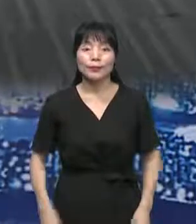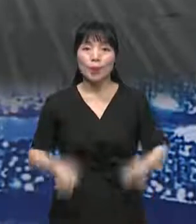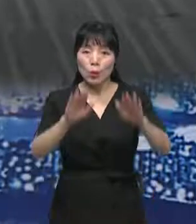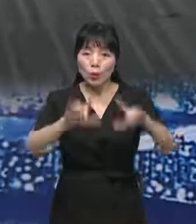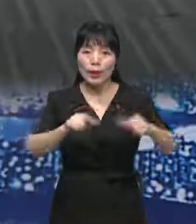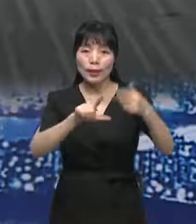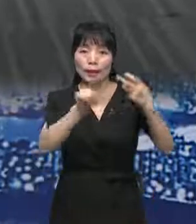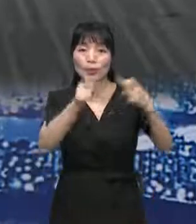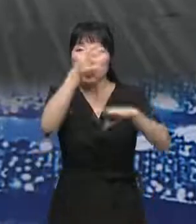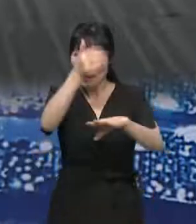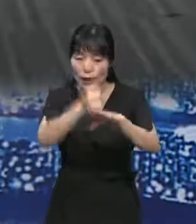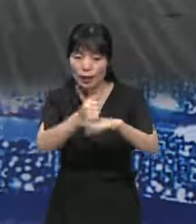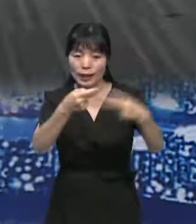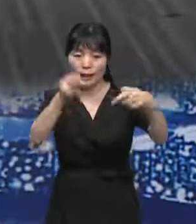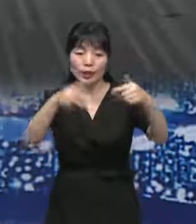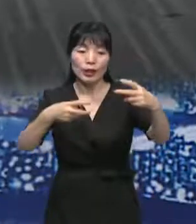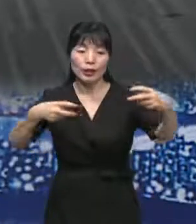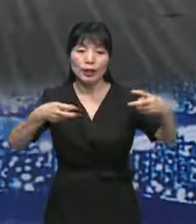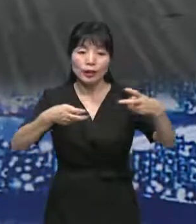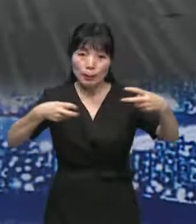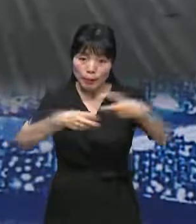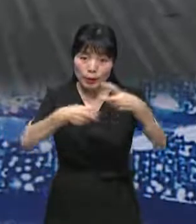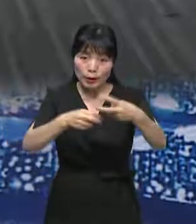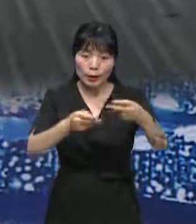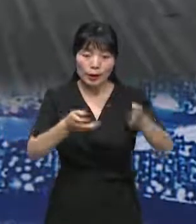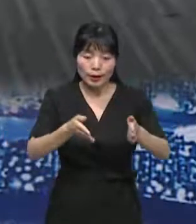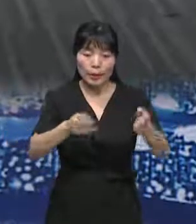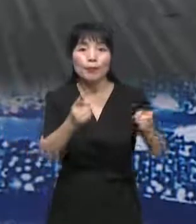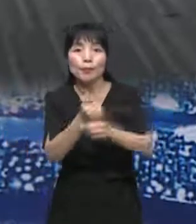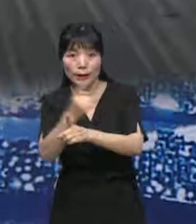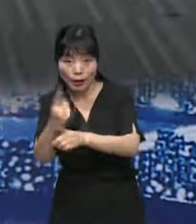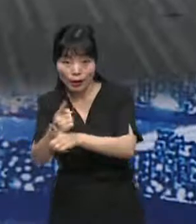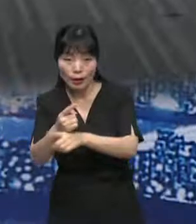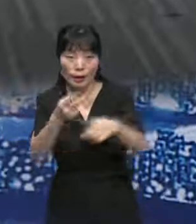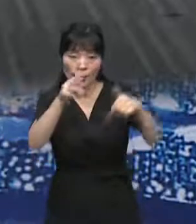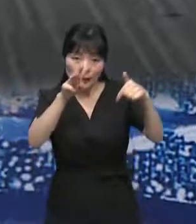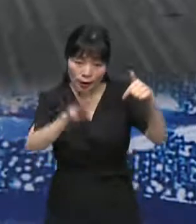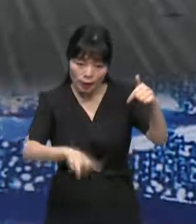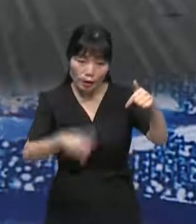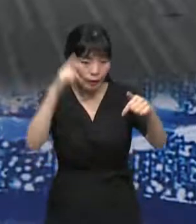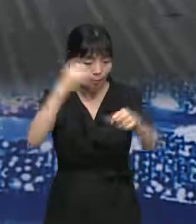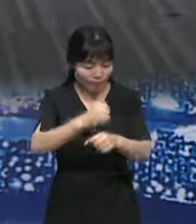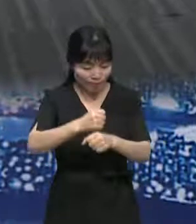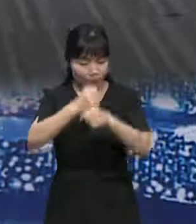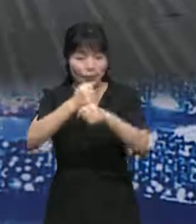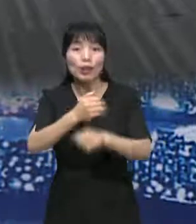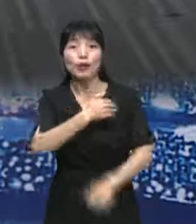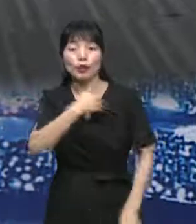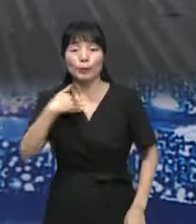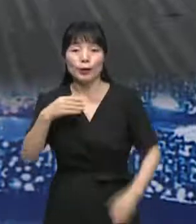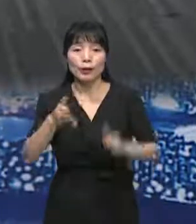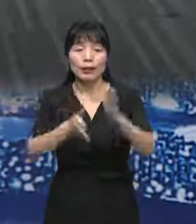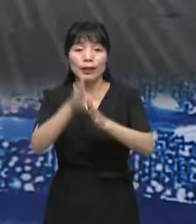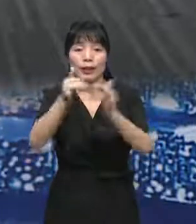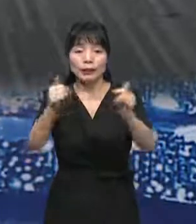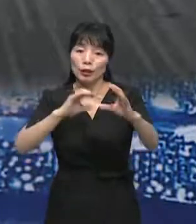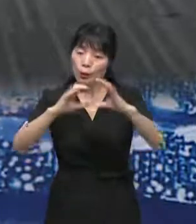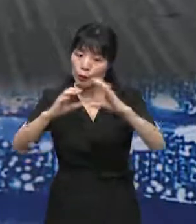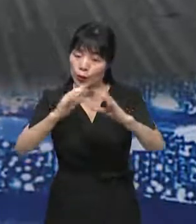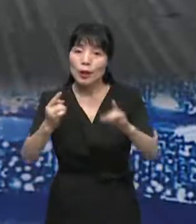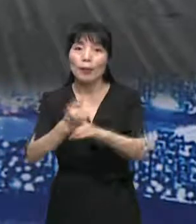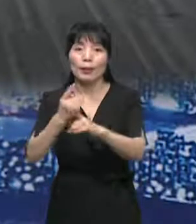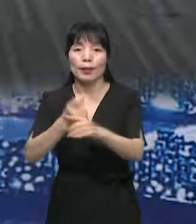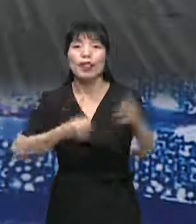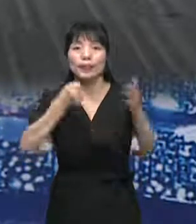올해 말부터 인천의 시내버스 노선이 바뀝니다. 인천시는 과학적인 빅데이터 분석과 충분한 시민 소통을 통해 개편을